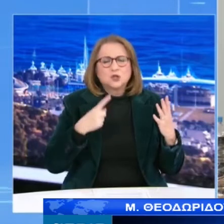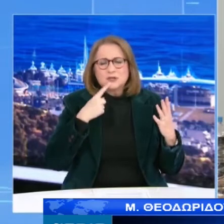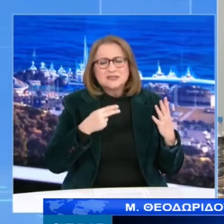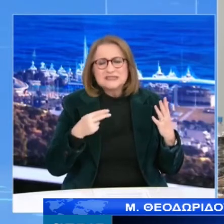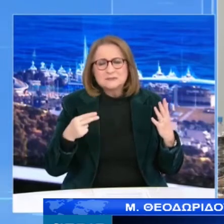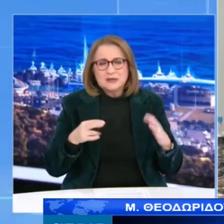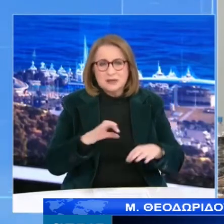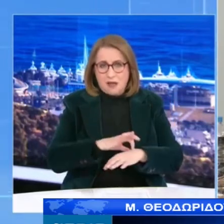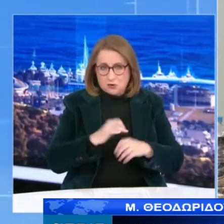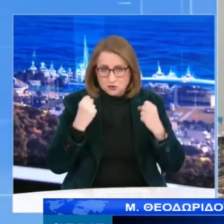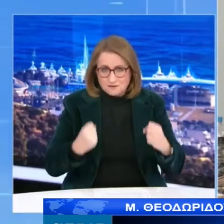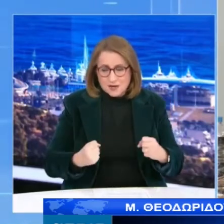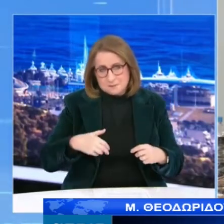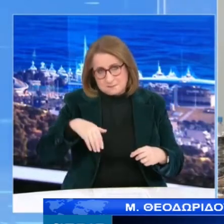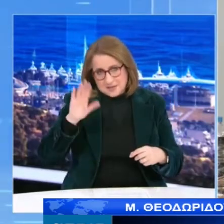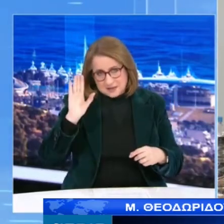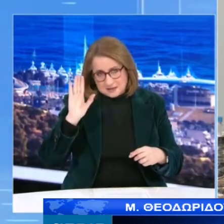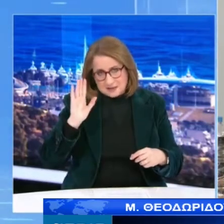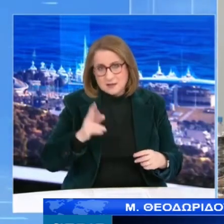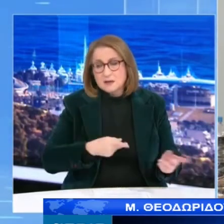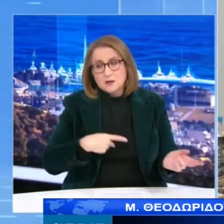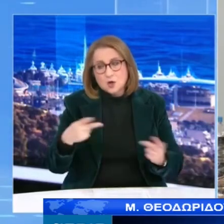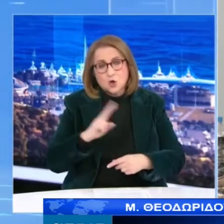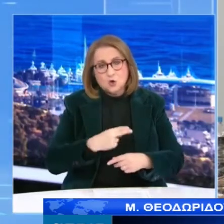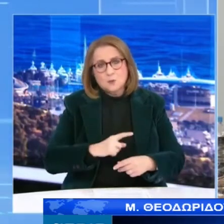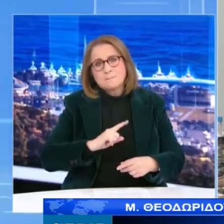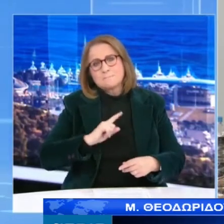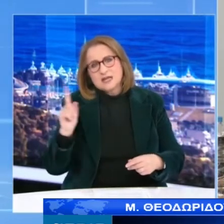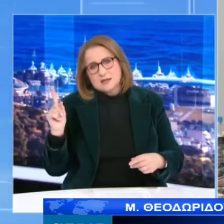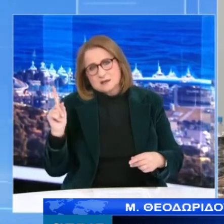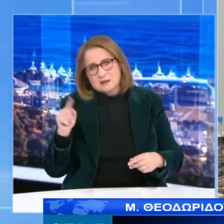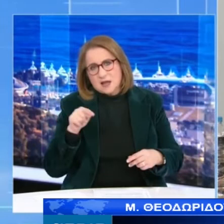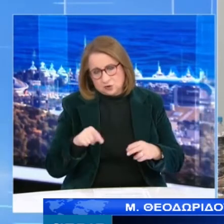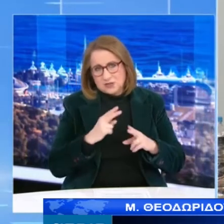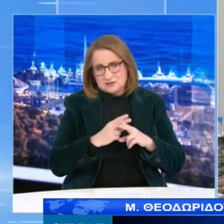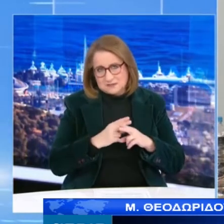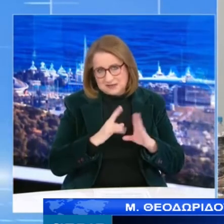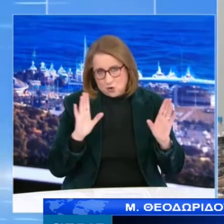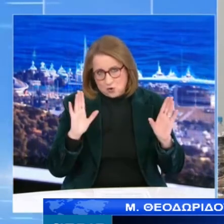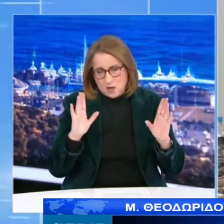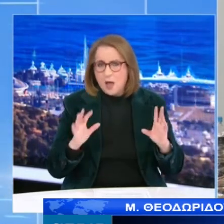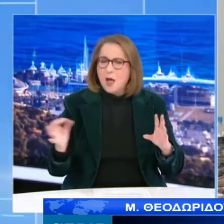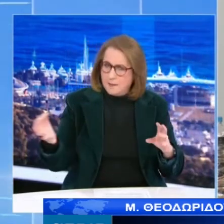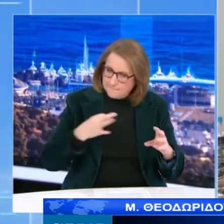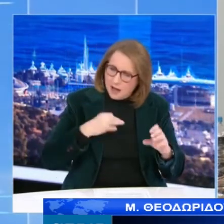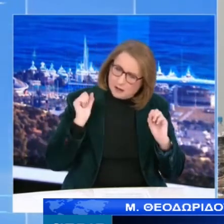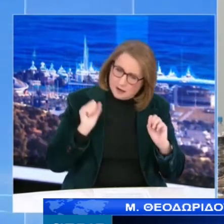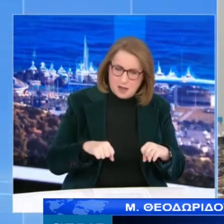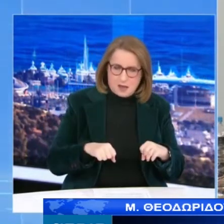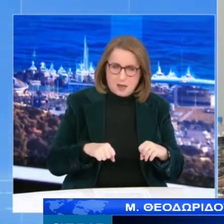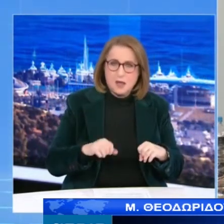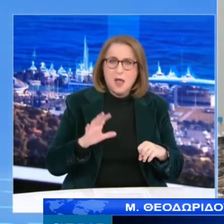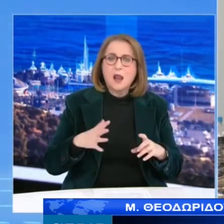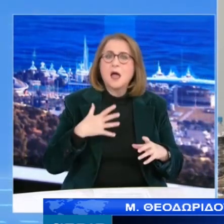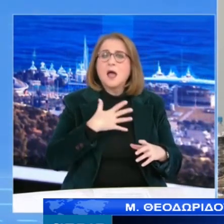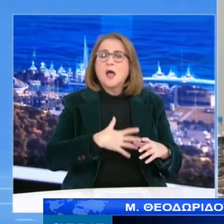σοβαρά, ανεξάρτητα από τις μεταλλάξεις. Αξίζει όμως να αναφερθεί ότι η φυσική